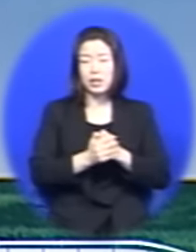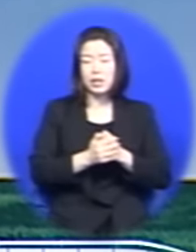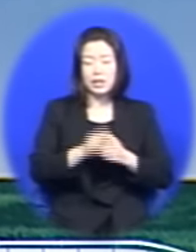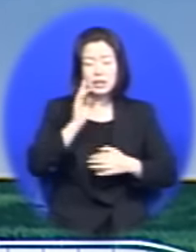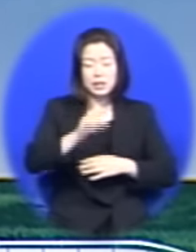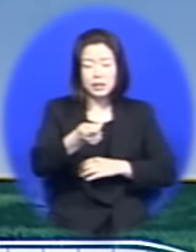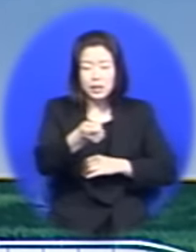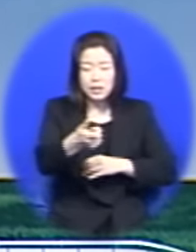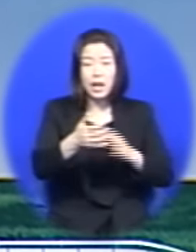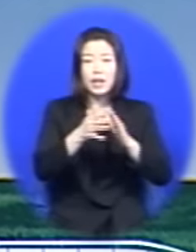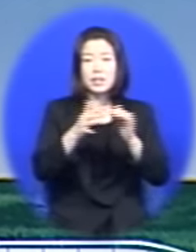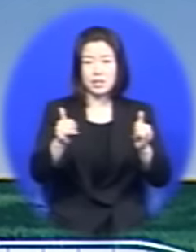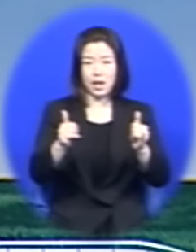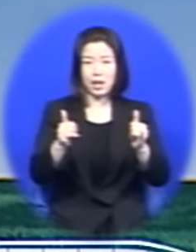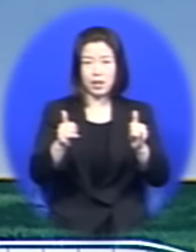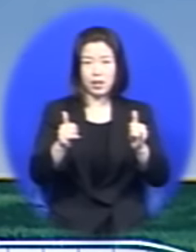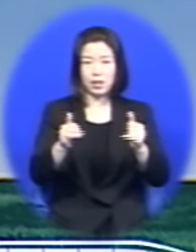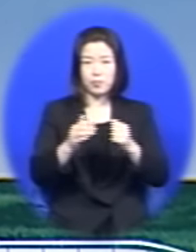작은 자 하나에게